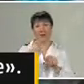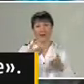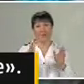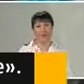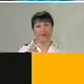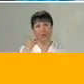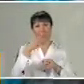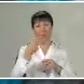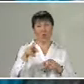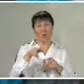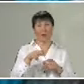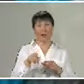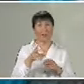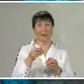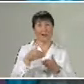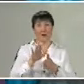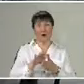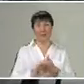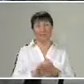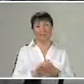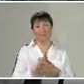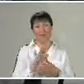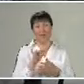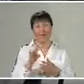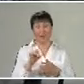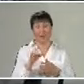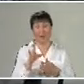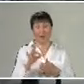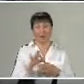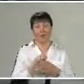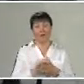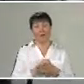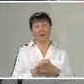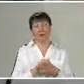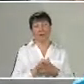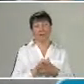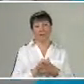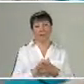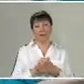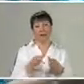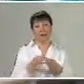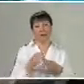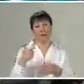такой школе они явно не откажутся валентина щербакова вадим же алиев юлия да и нега телекомпания краснодар